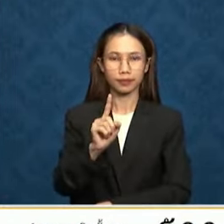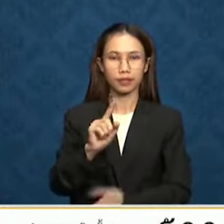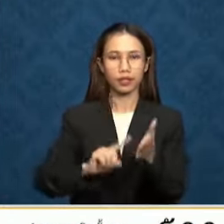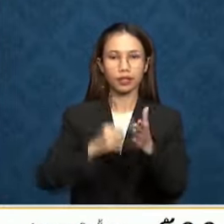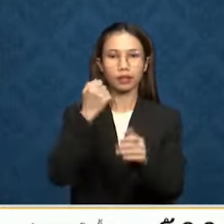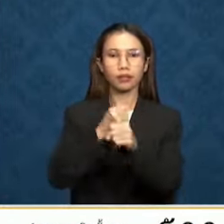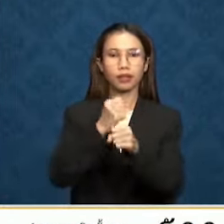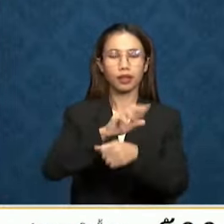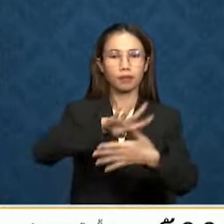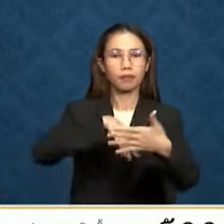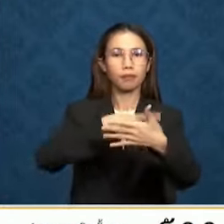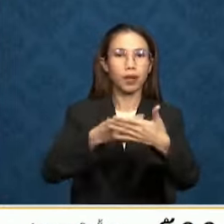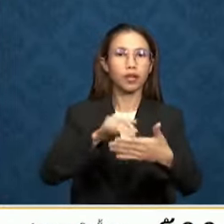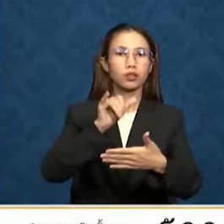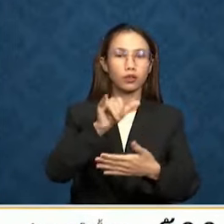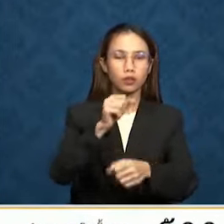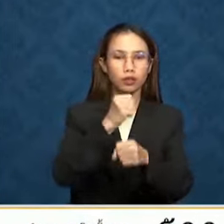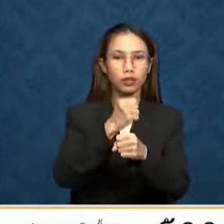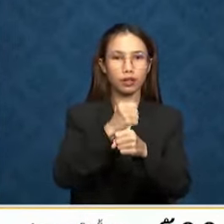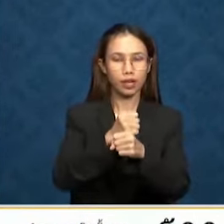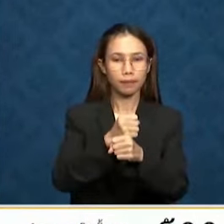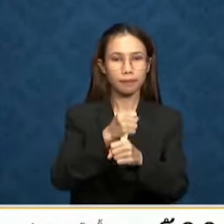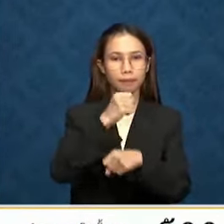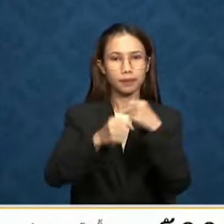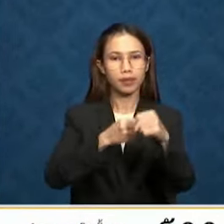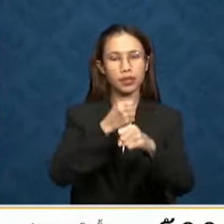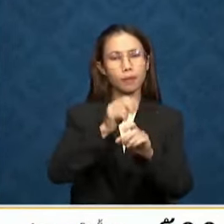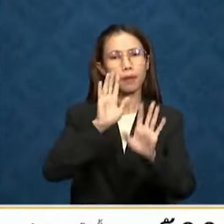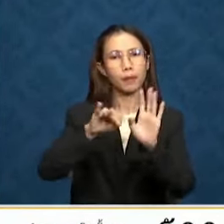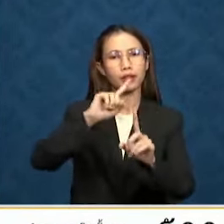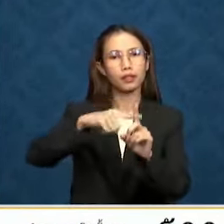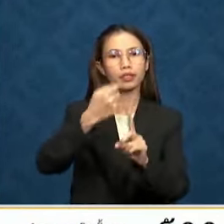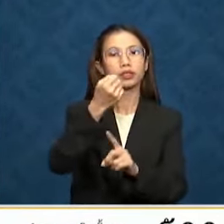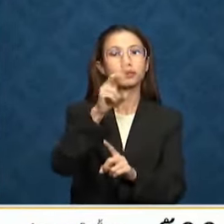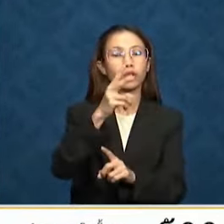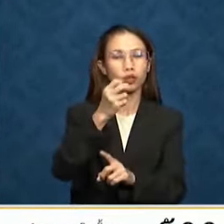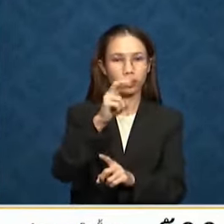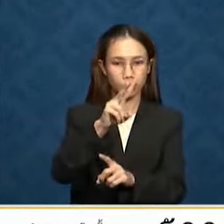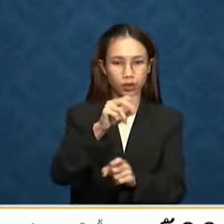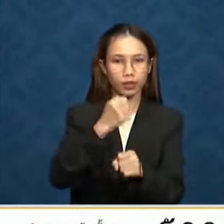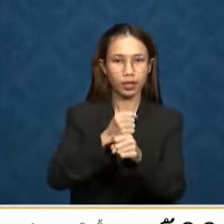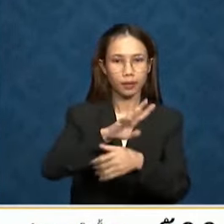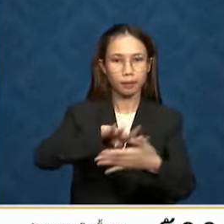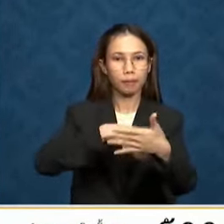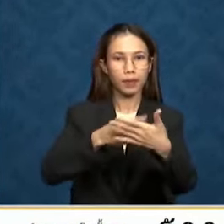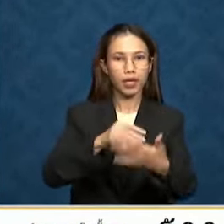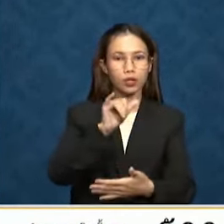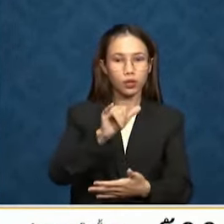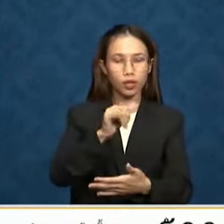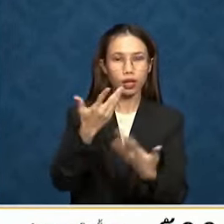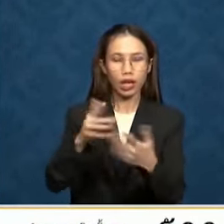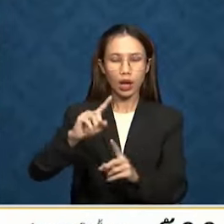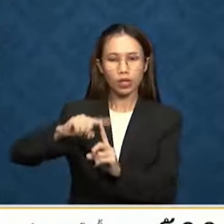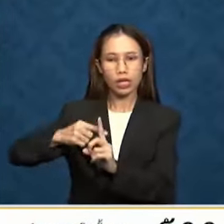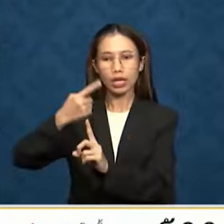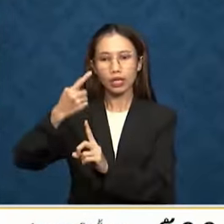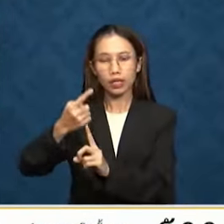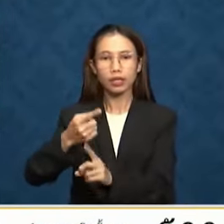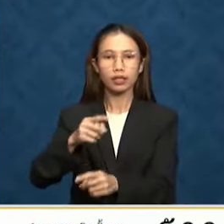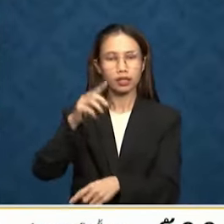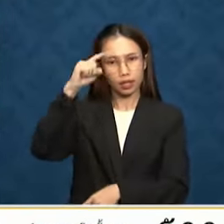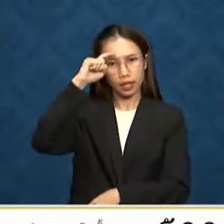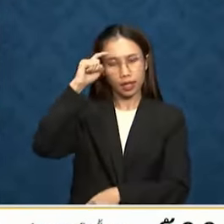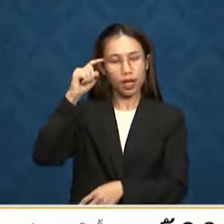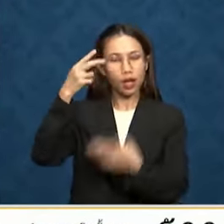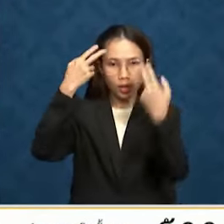ยุทธศาสตร์การจัดสรรในช่วงสิ้นปีค่ะหรือเดือนธันวาคมนะคะและตอนต้นปีเนี่ยท่านนายกก็จะมาแถลงยุทธศาสตร์